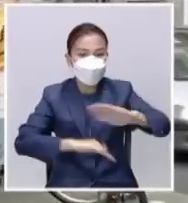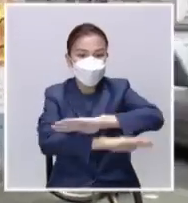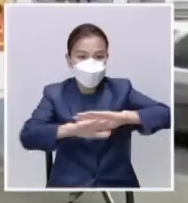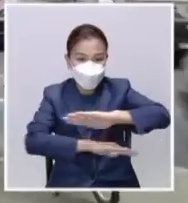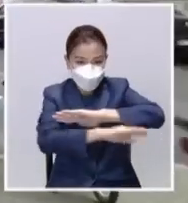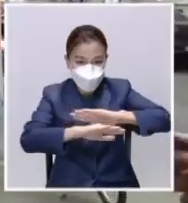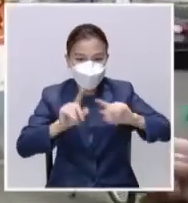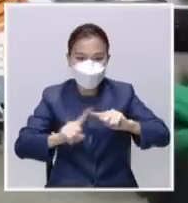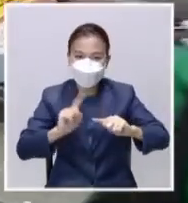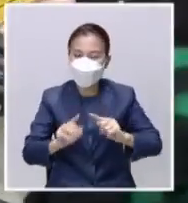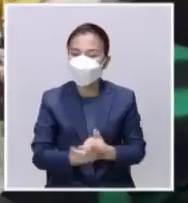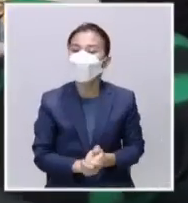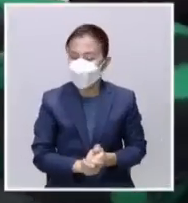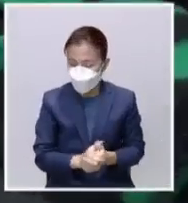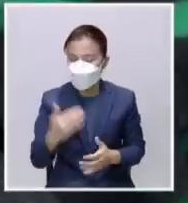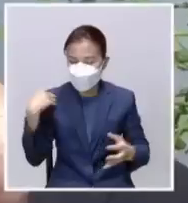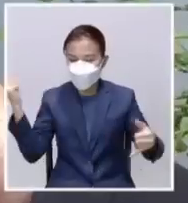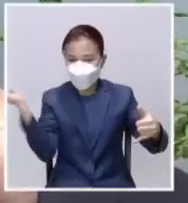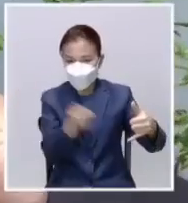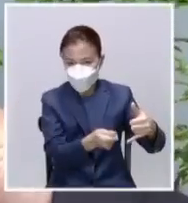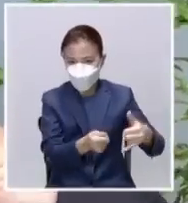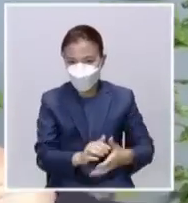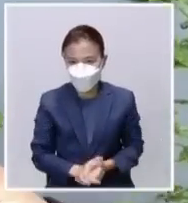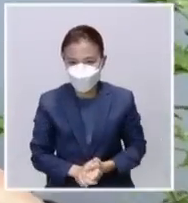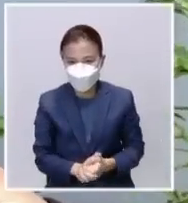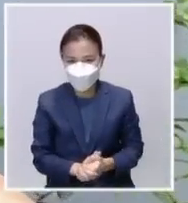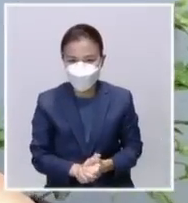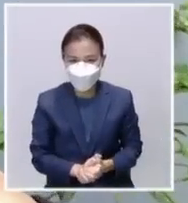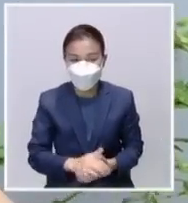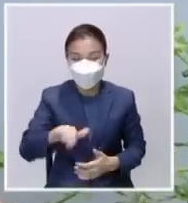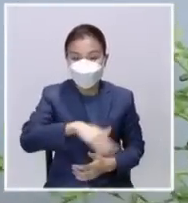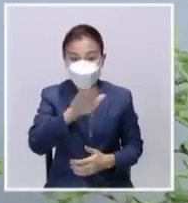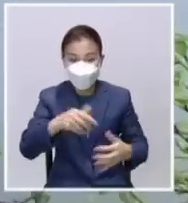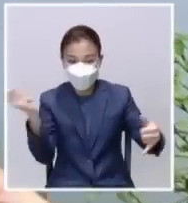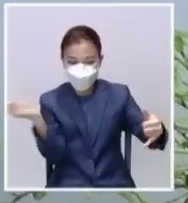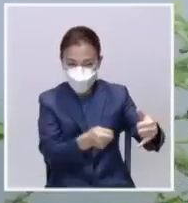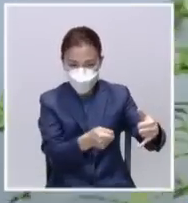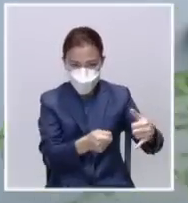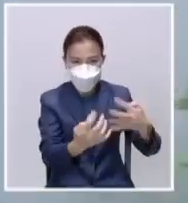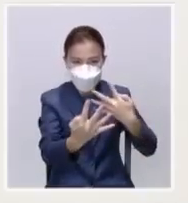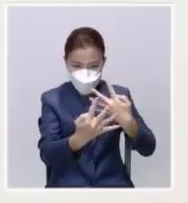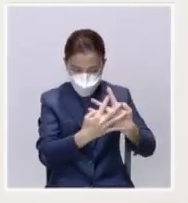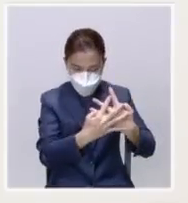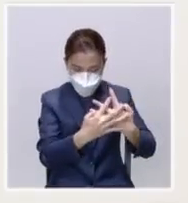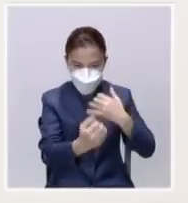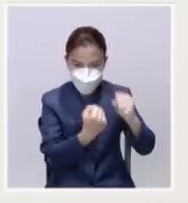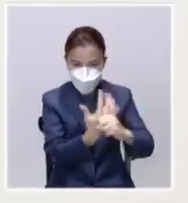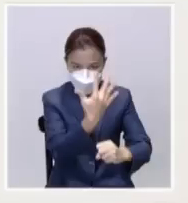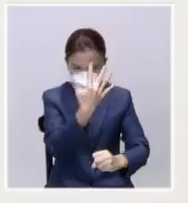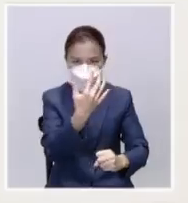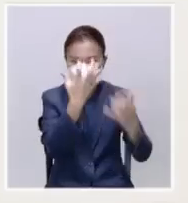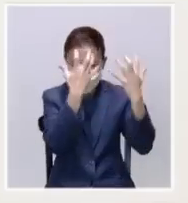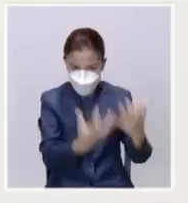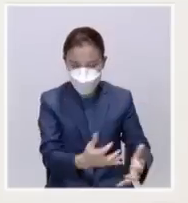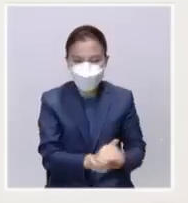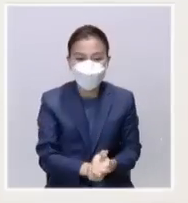นก็จะมีการลงโทษอย่างที่บอกไปนะคะบทลงโทษรุนแรงจนถึงจำคุก5ปีเลยขณะที่มีรายงานว่ามี